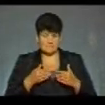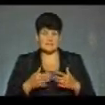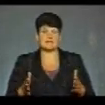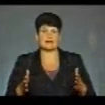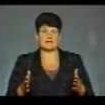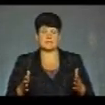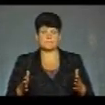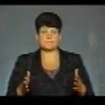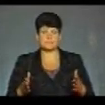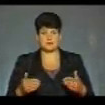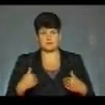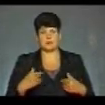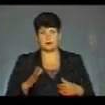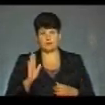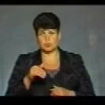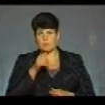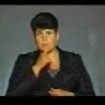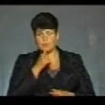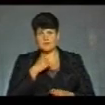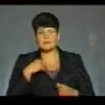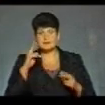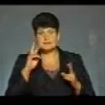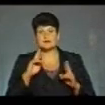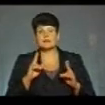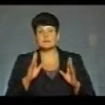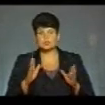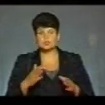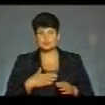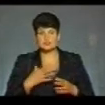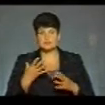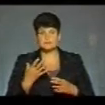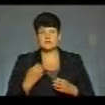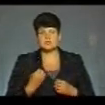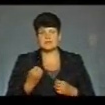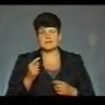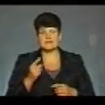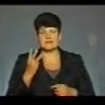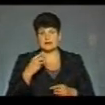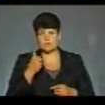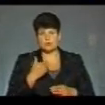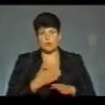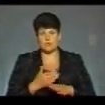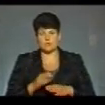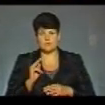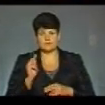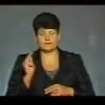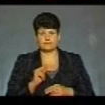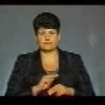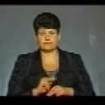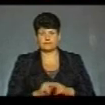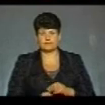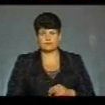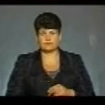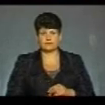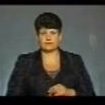ми... Ну, звичайно, будемо пробувати. Не знаю, як там буде, бо в наші три рочки, будемо поступово привчатися. Оксана Ковальчук